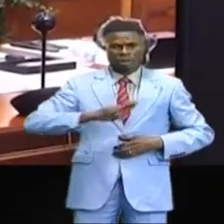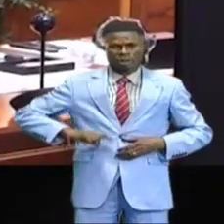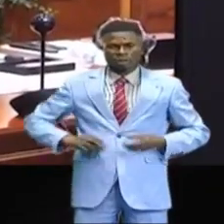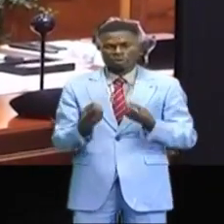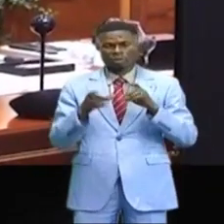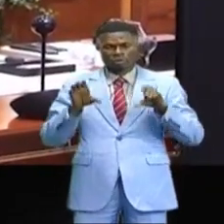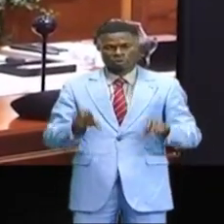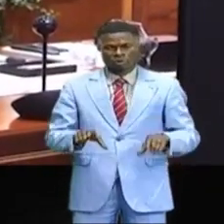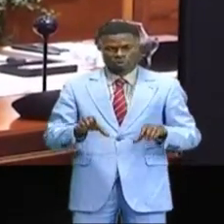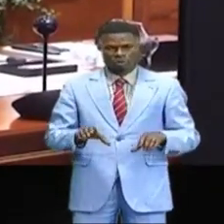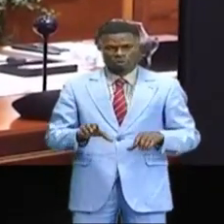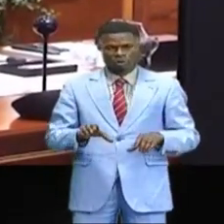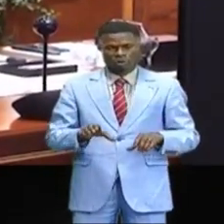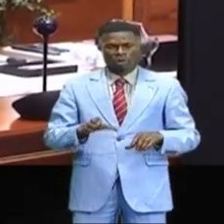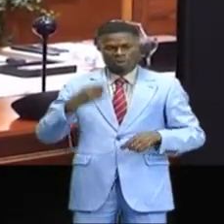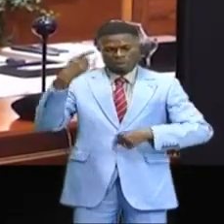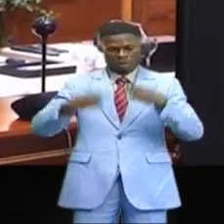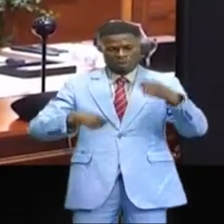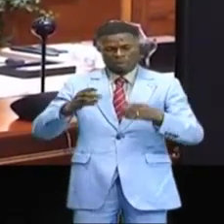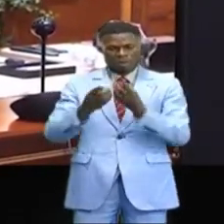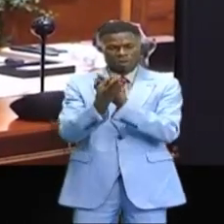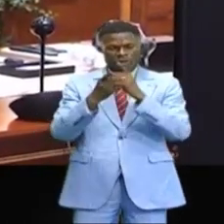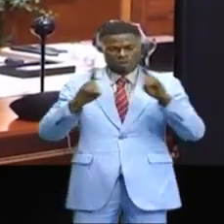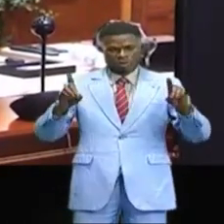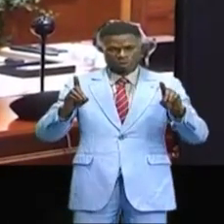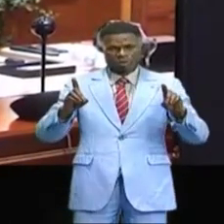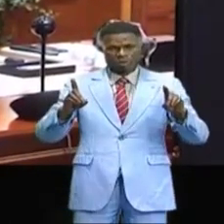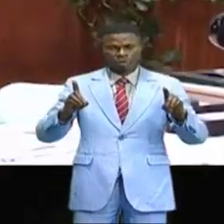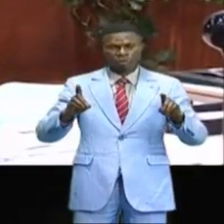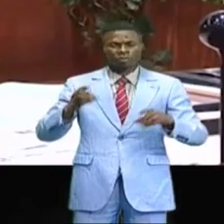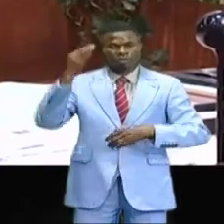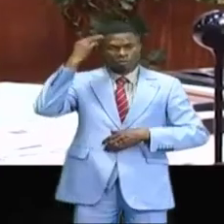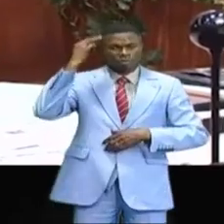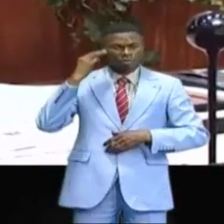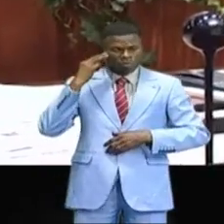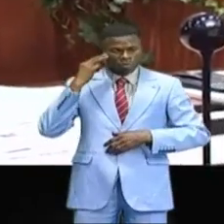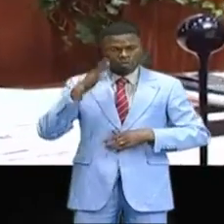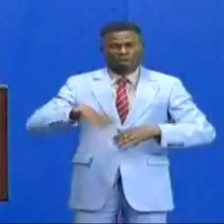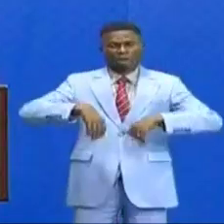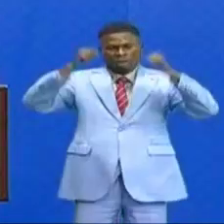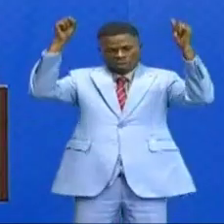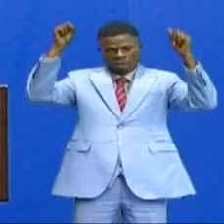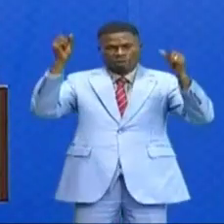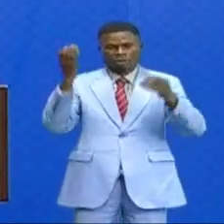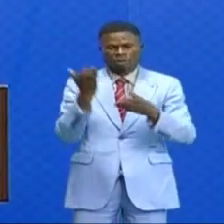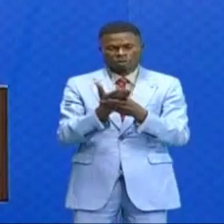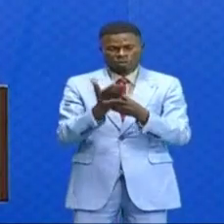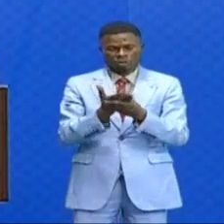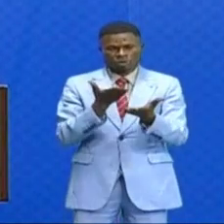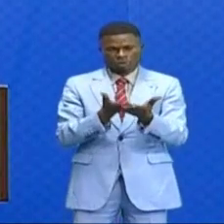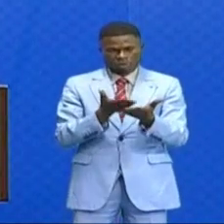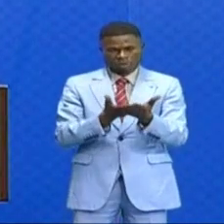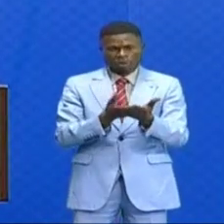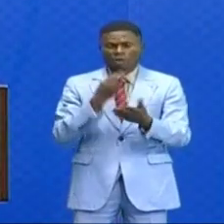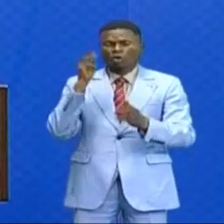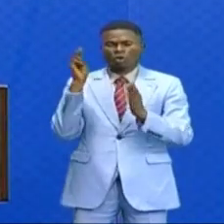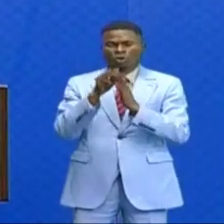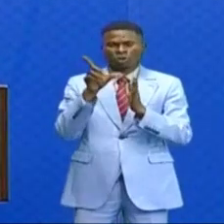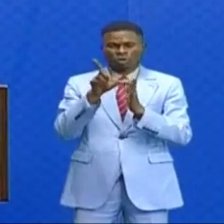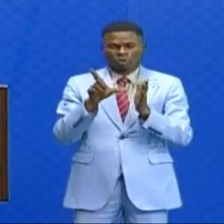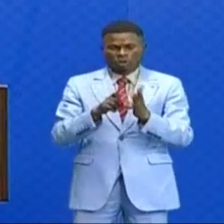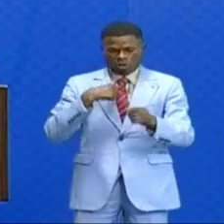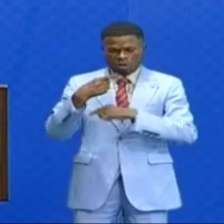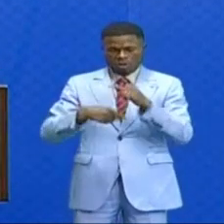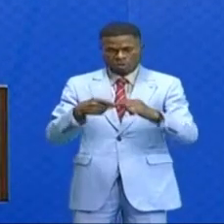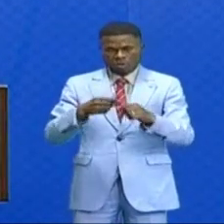Congo. Après débat et délibération, le Conseil de ministres a adopté ce projet d'ordonnance-loi.